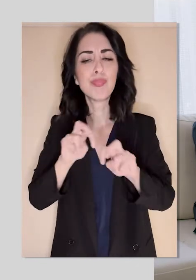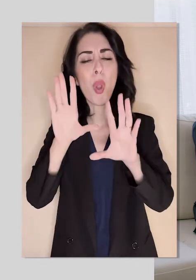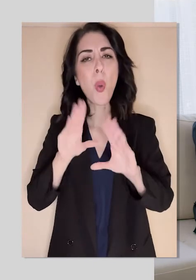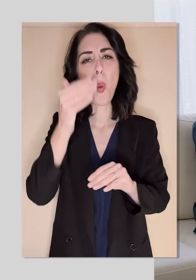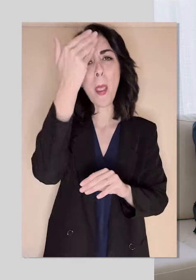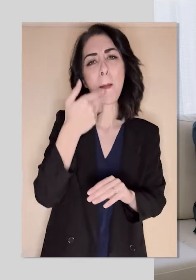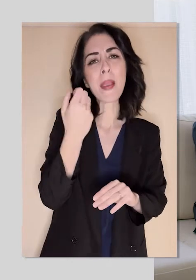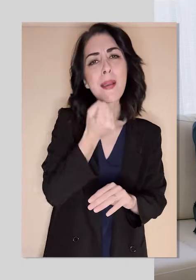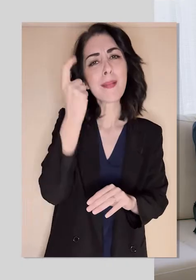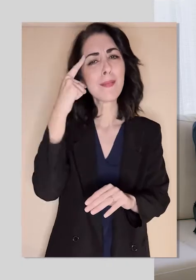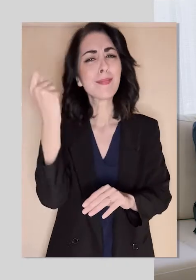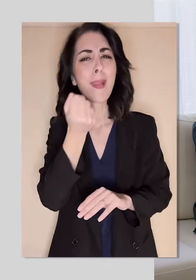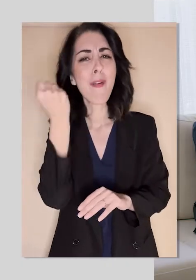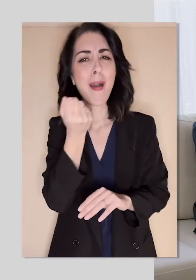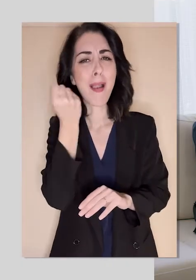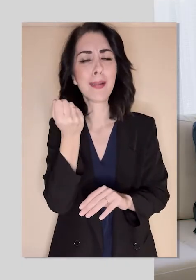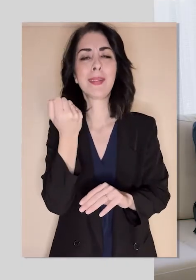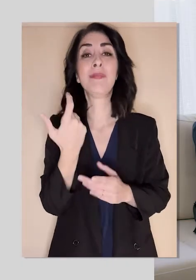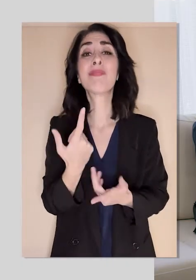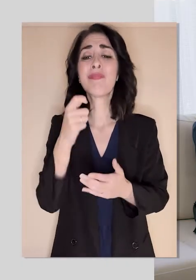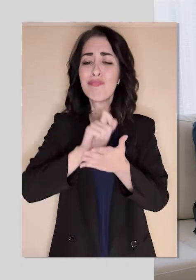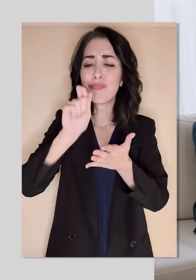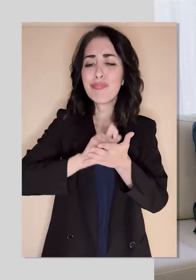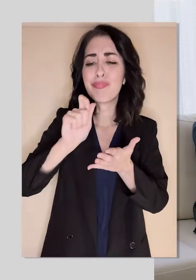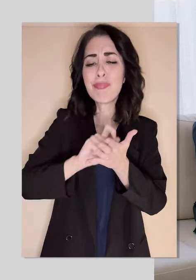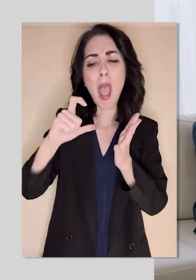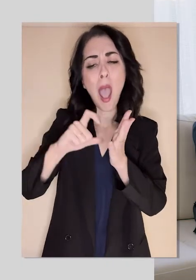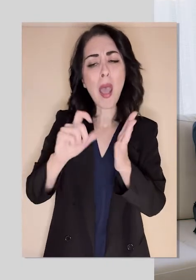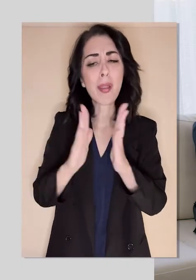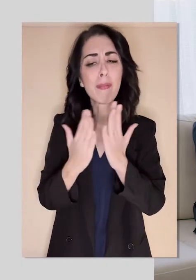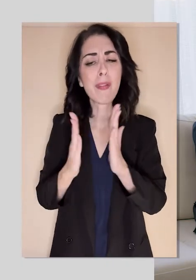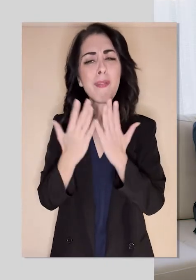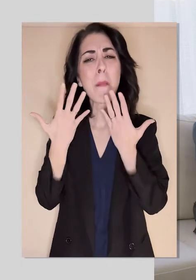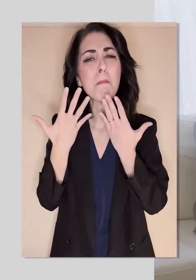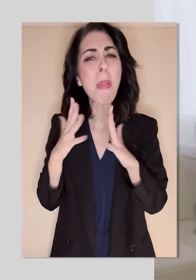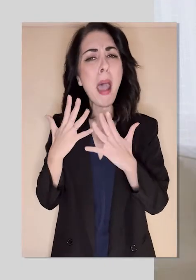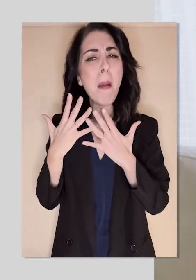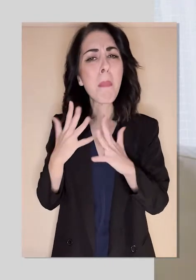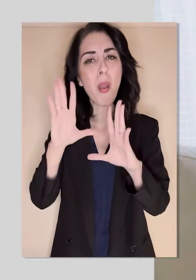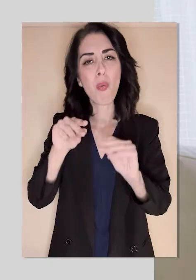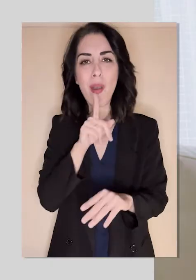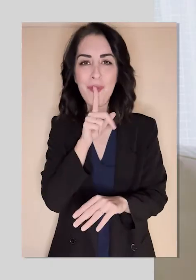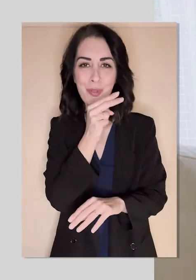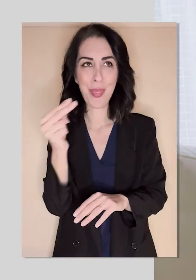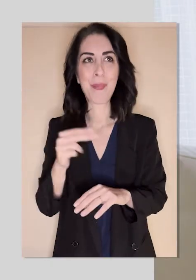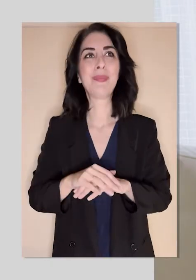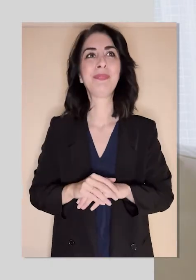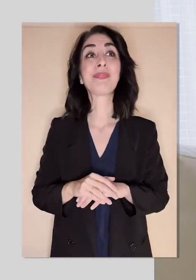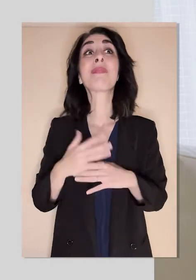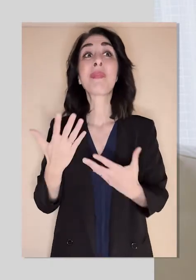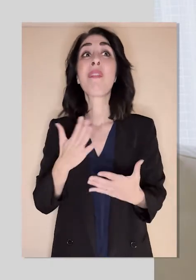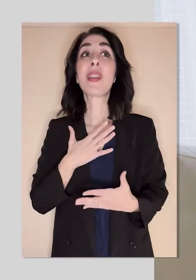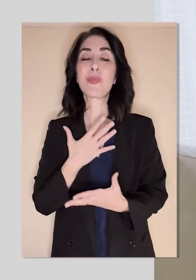κεφαλαλγία, έχοντας συγγράψει εκατοντάδες ιατρικά άρθρα αλλά και πολλά βιβλία πάνω στο θέμα. So, Dr. Rapoport, thank you again. So, we've